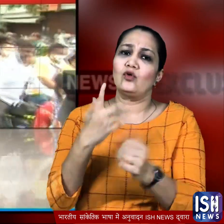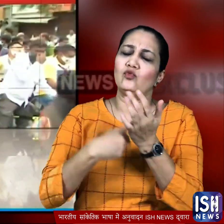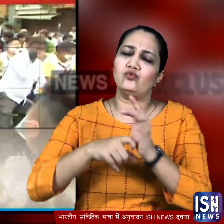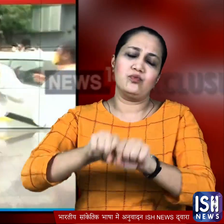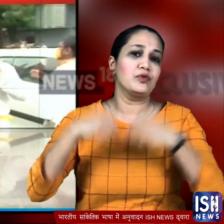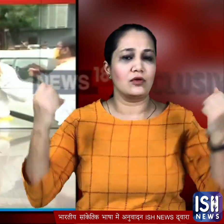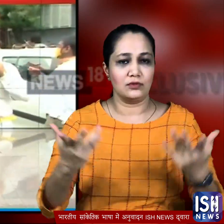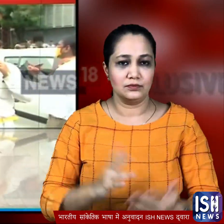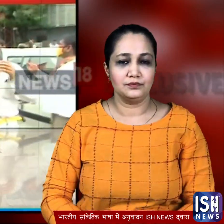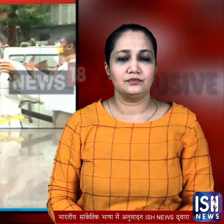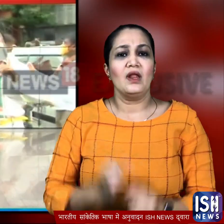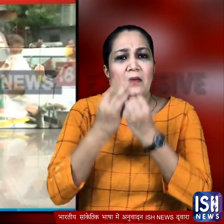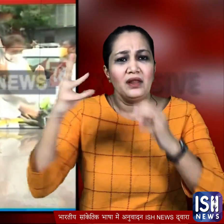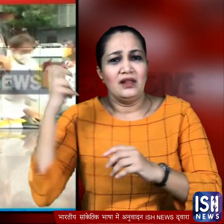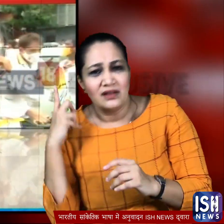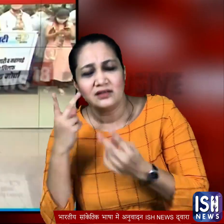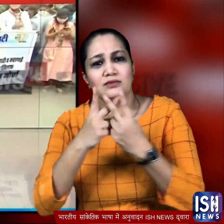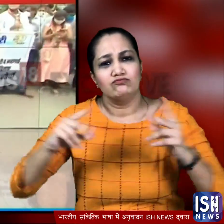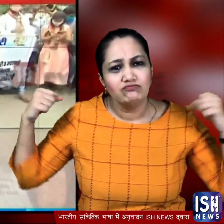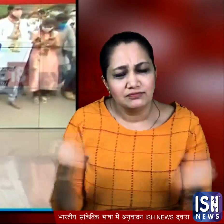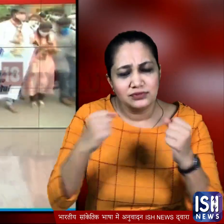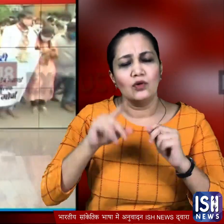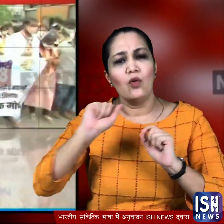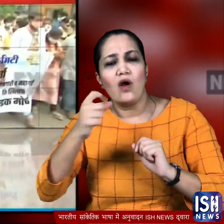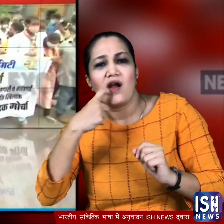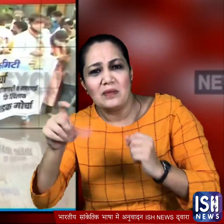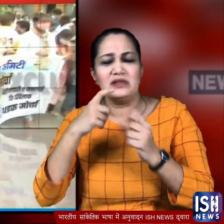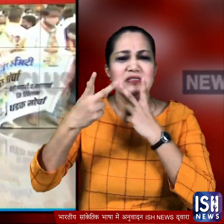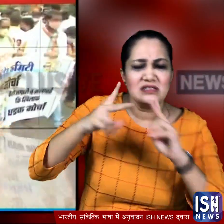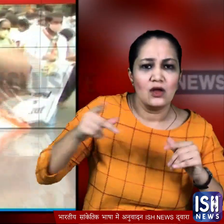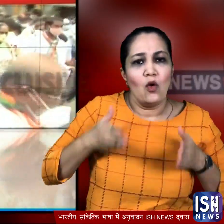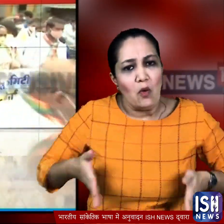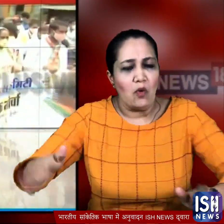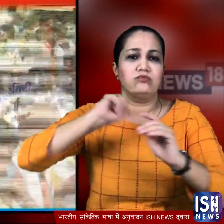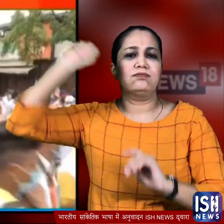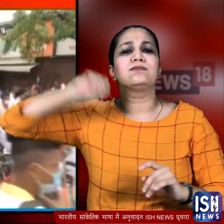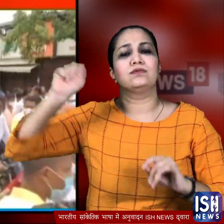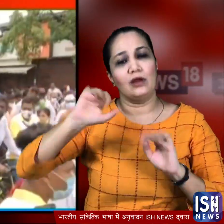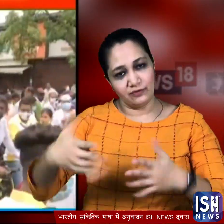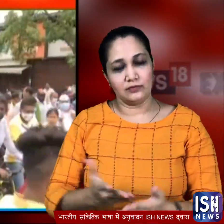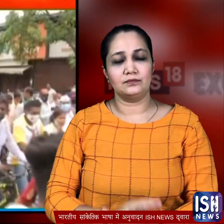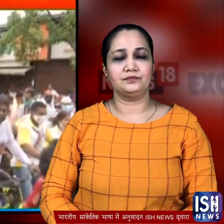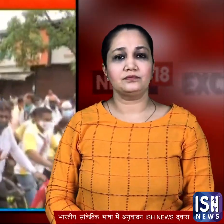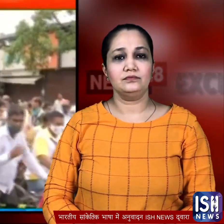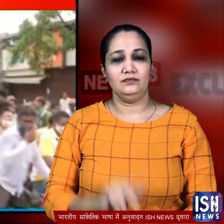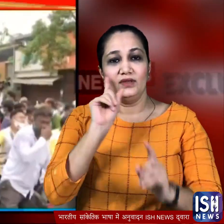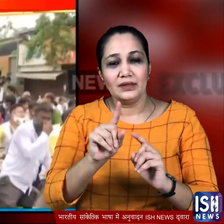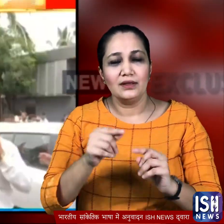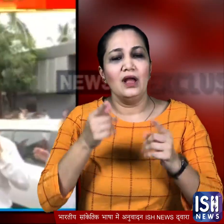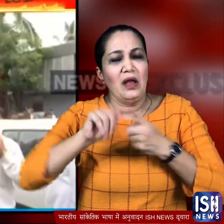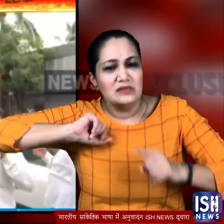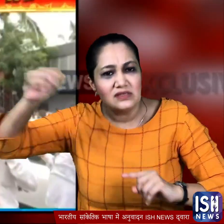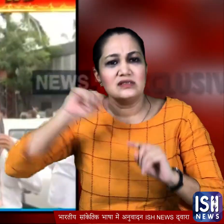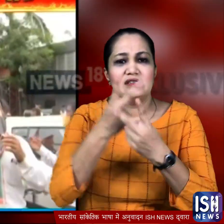दी गई। पार्टी के कई नेता और कार्यकर्ता इस मुद्दे पर अपना विरोध जताने के लिए सड़कों पर उतरे, लेकिन प्रदर्शन के जोश में